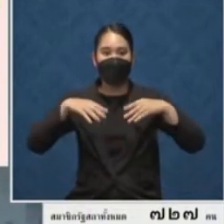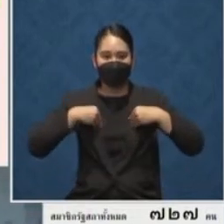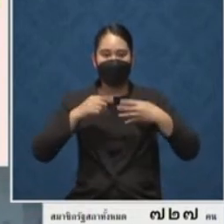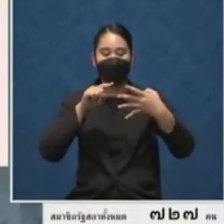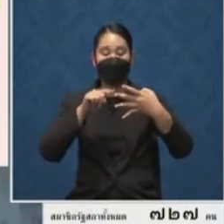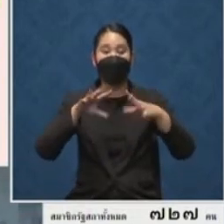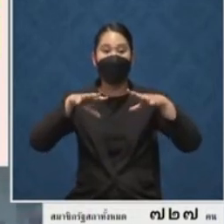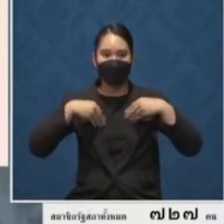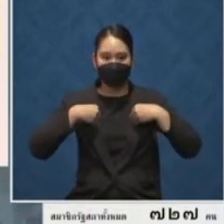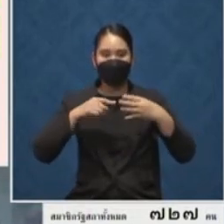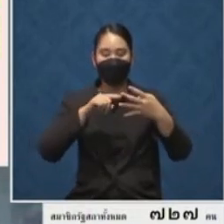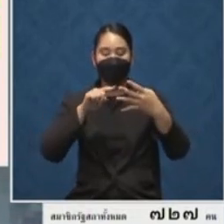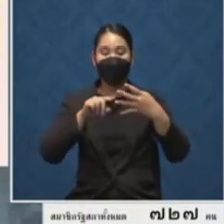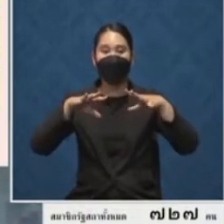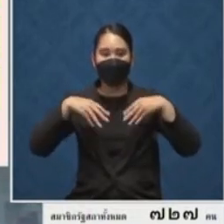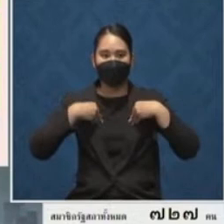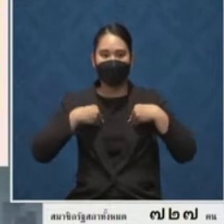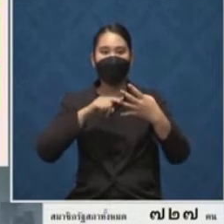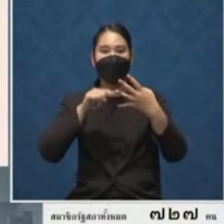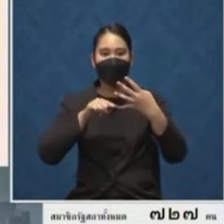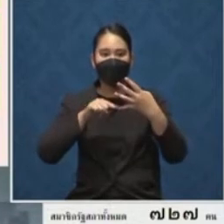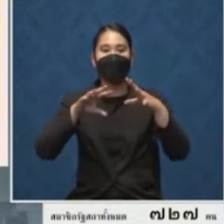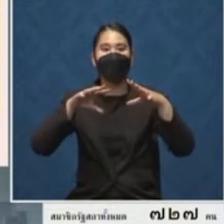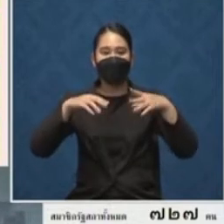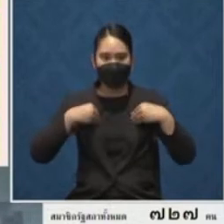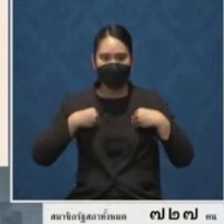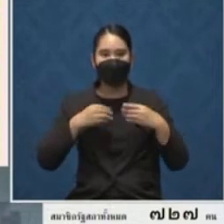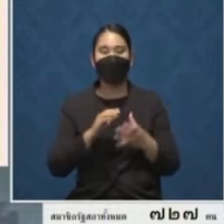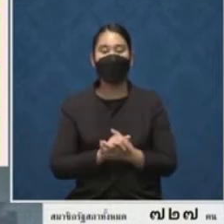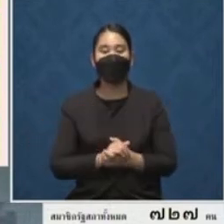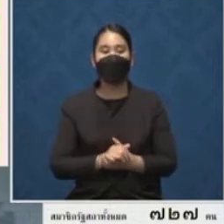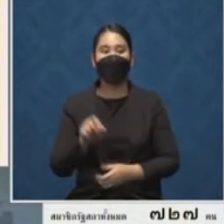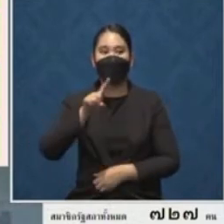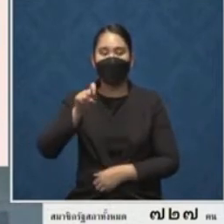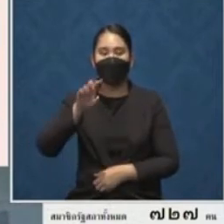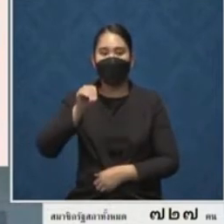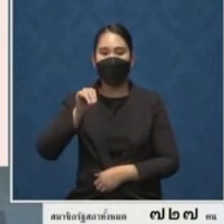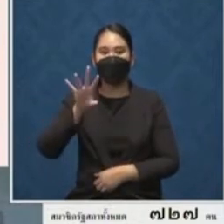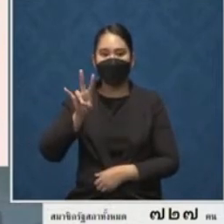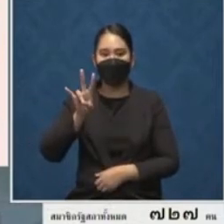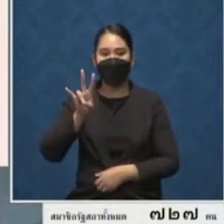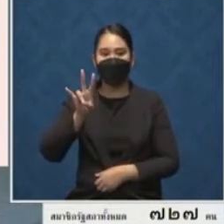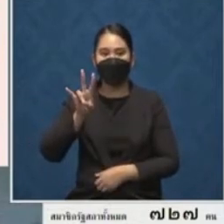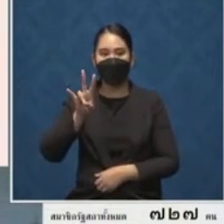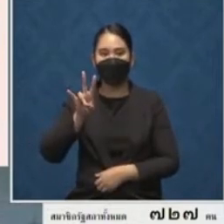การ3รับหลักการ4รับหลักการ 147นายชัยยาพรหมมา